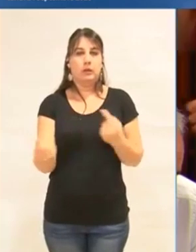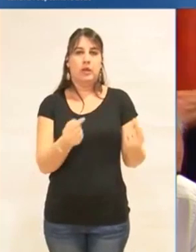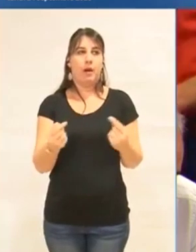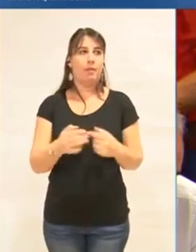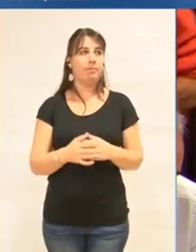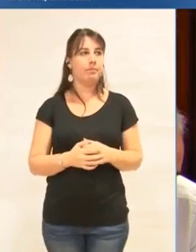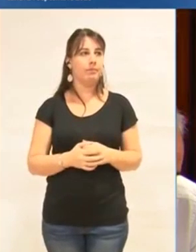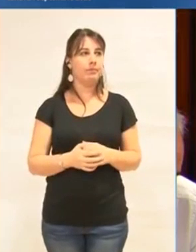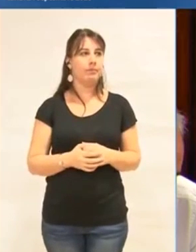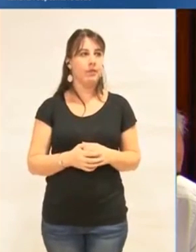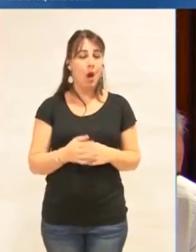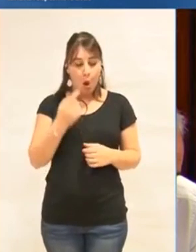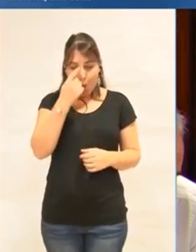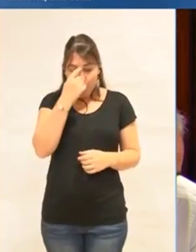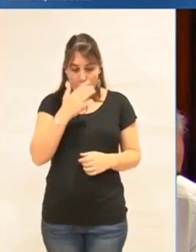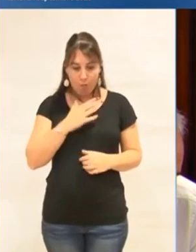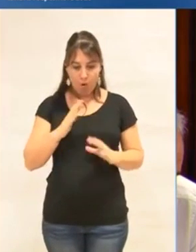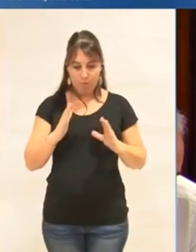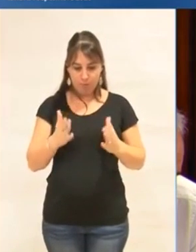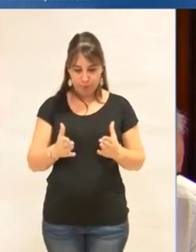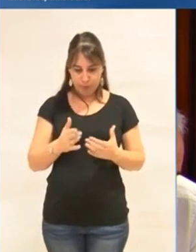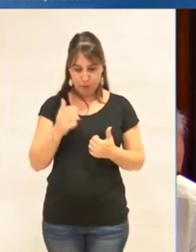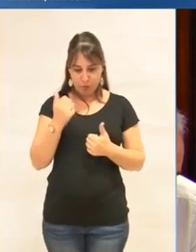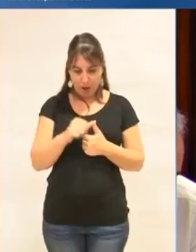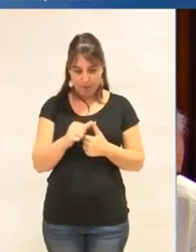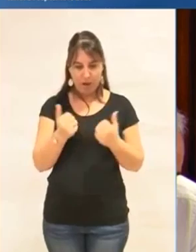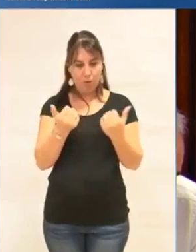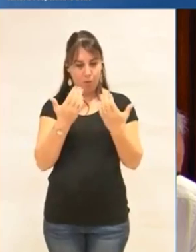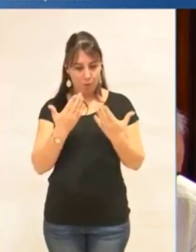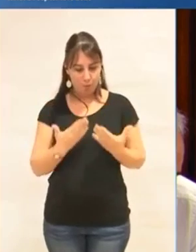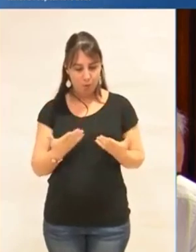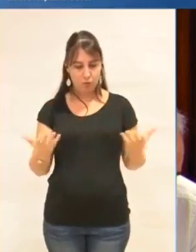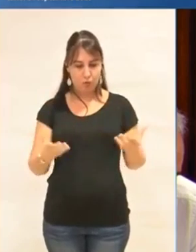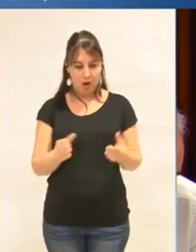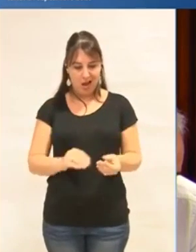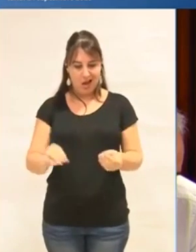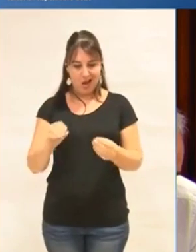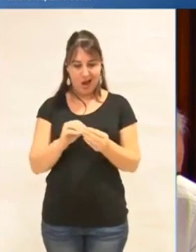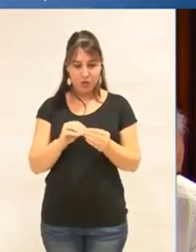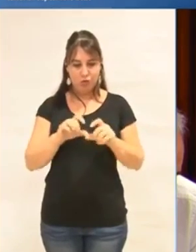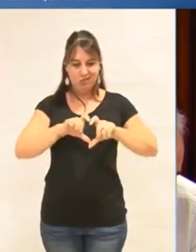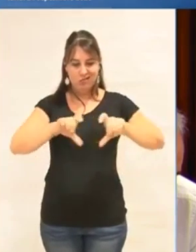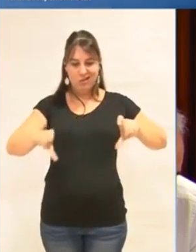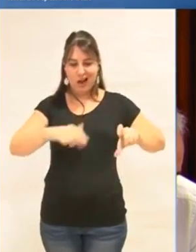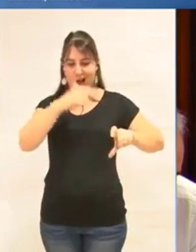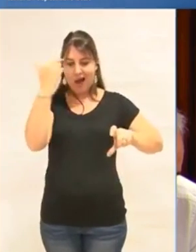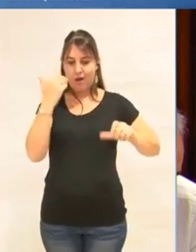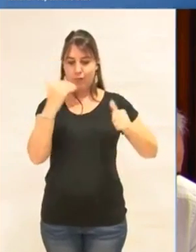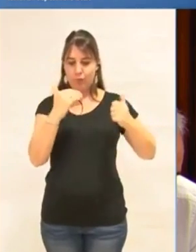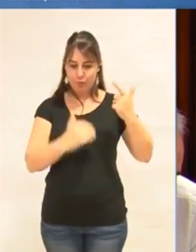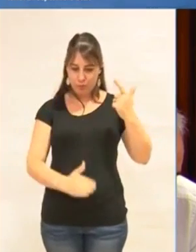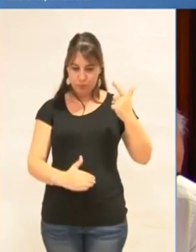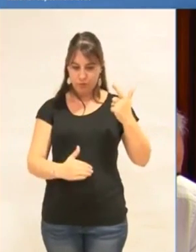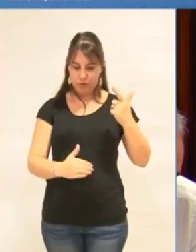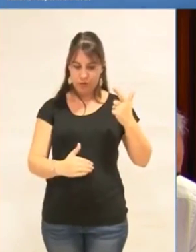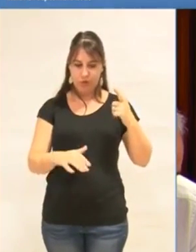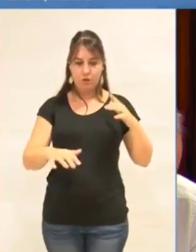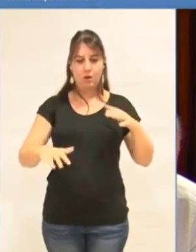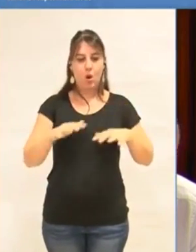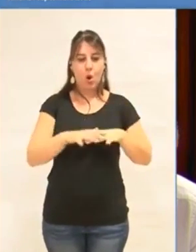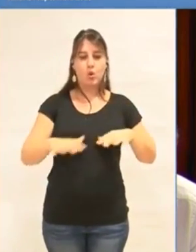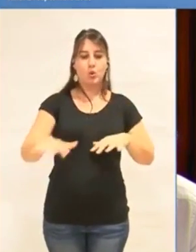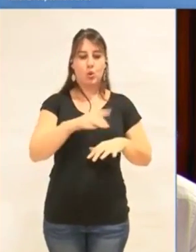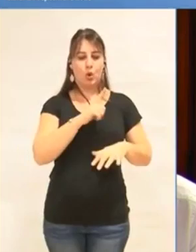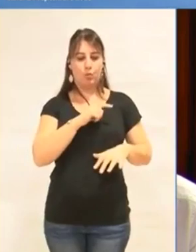C'est resté à la proposition qui avait été faite de rajouter 2 points dans le gras, donc d'accorder aux policières et policiers de la zone de police de